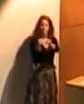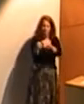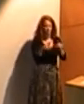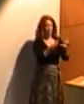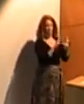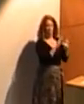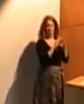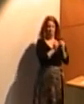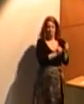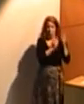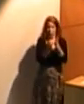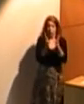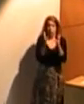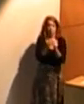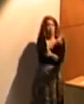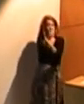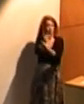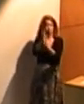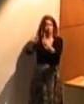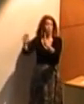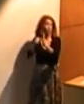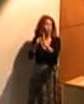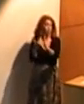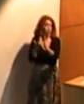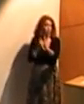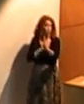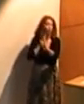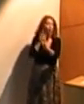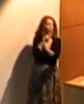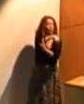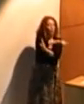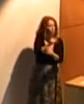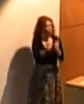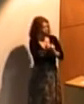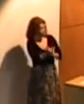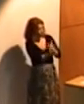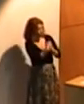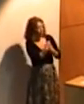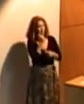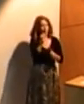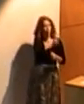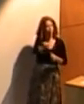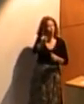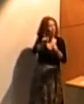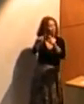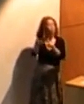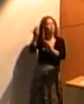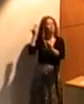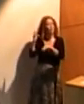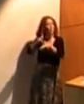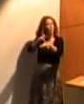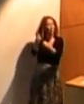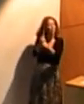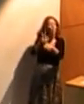du concours à idg m est capable de les chercher où a le droit plus exactement d'aller chercher ses lego qu'ont fait les prédécesseurs